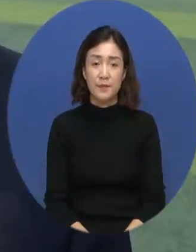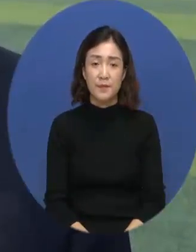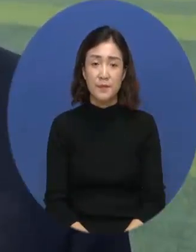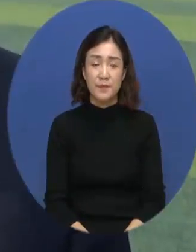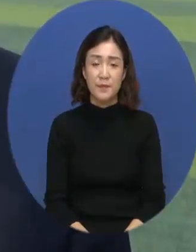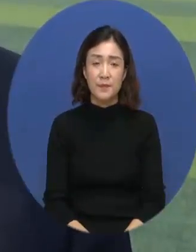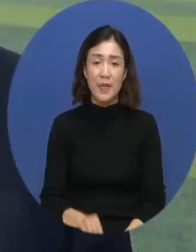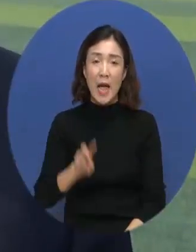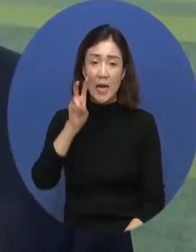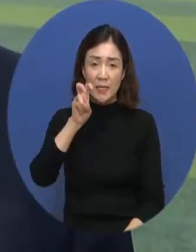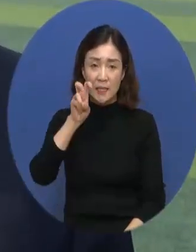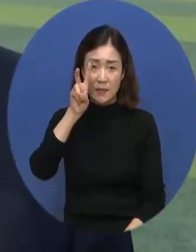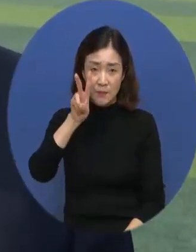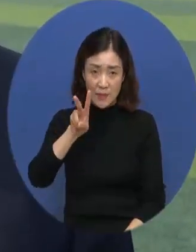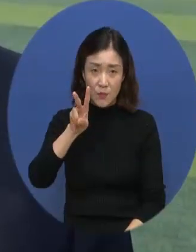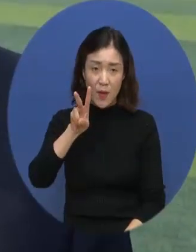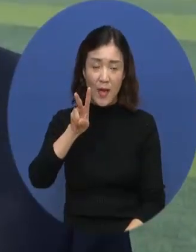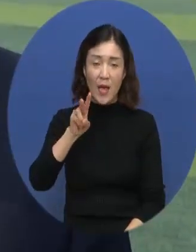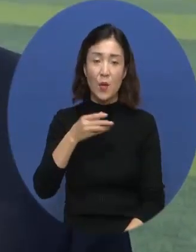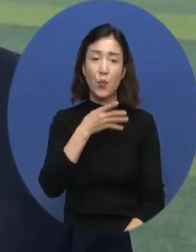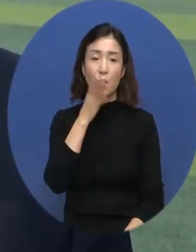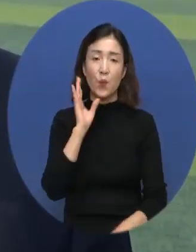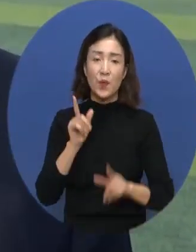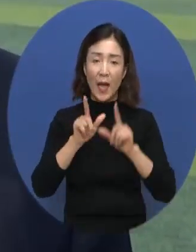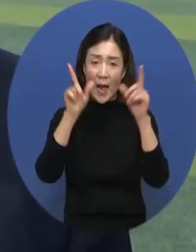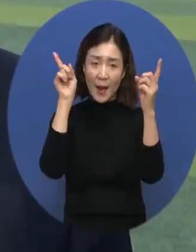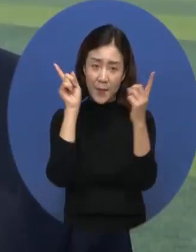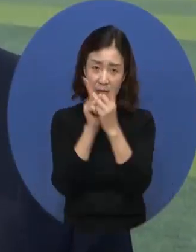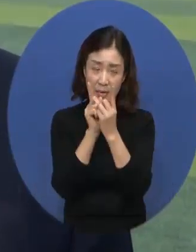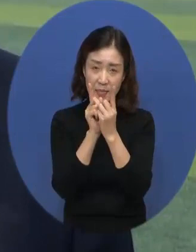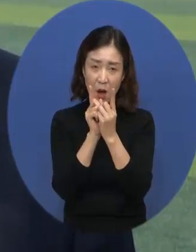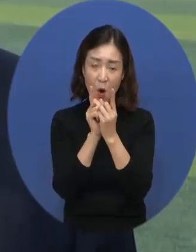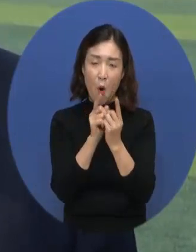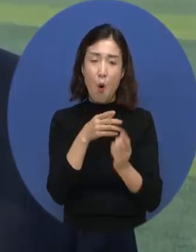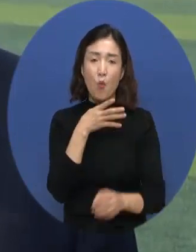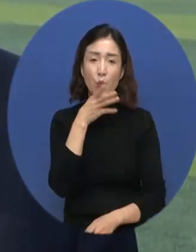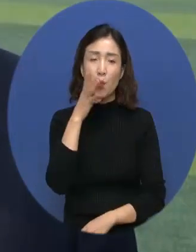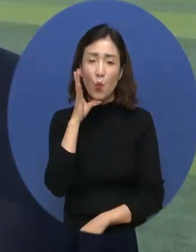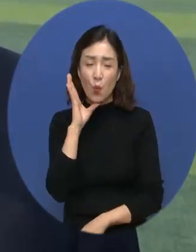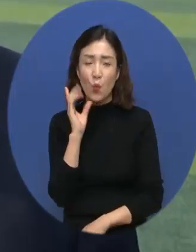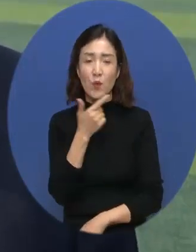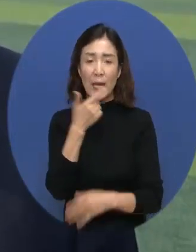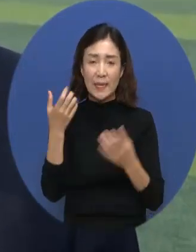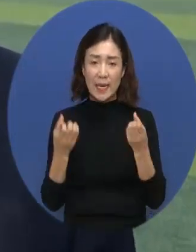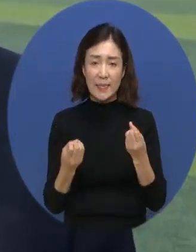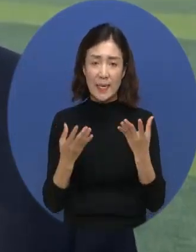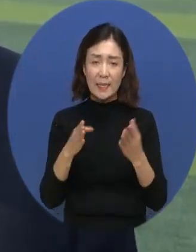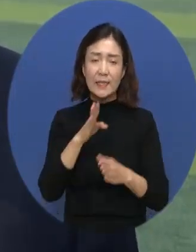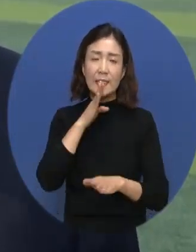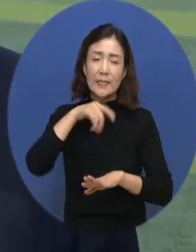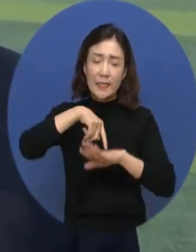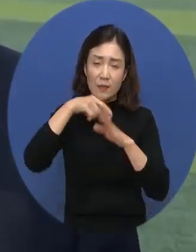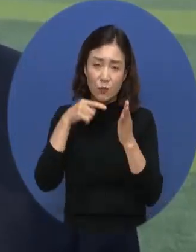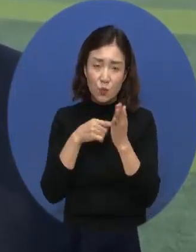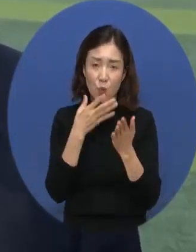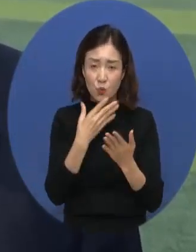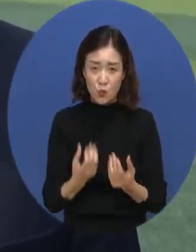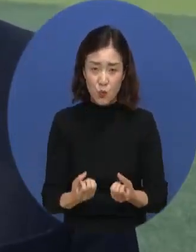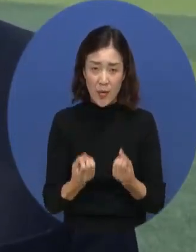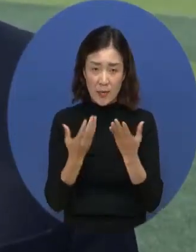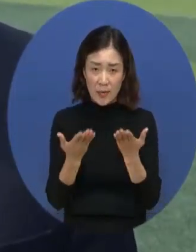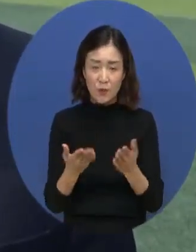오늘은 제22회 노인의 날을 맞이해서 경로 대잔치를 진심으로